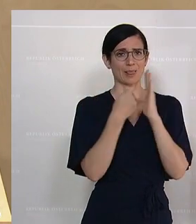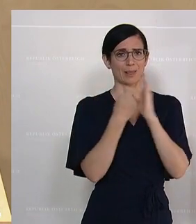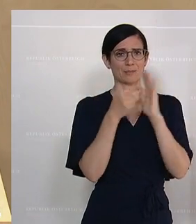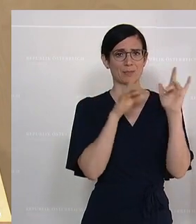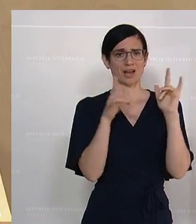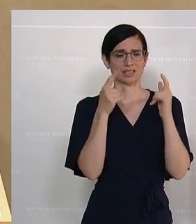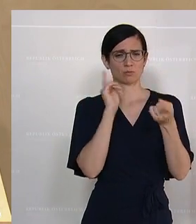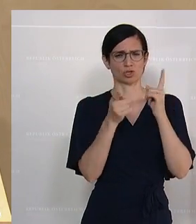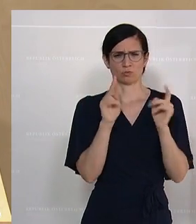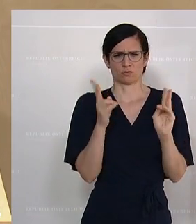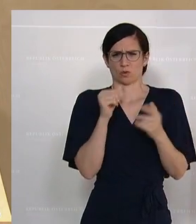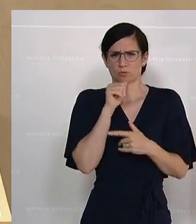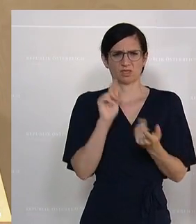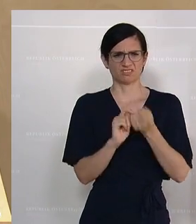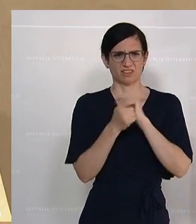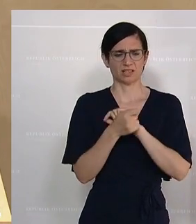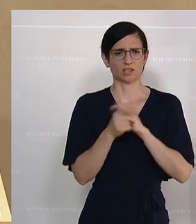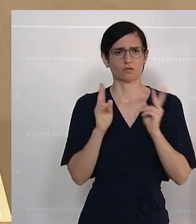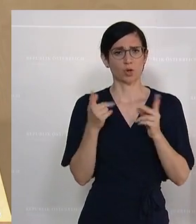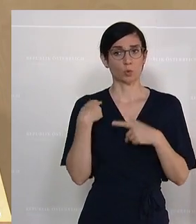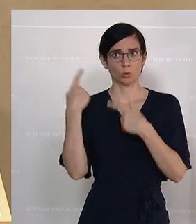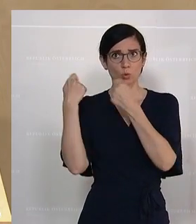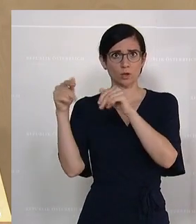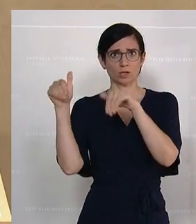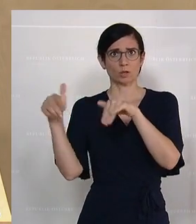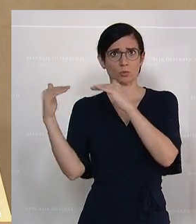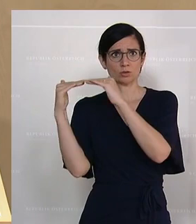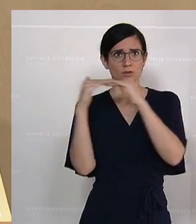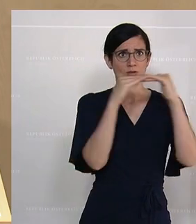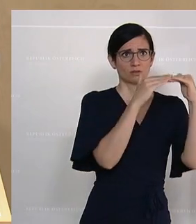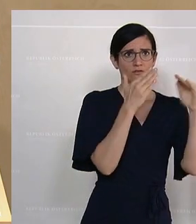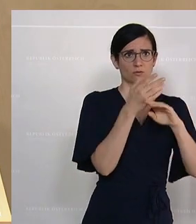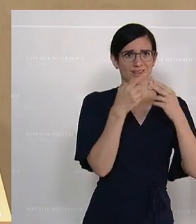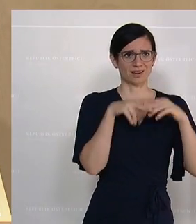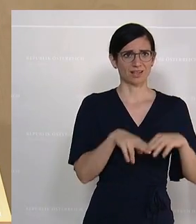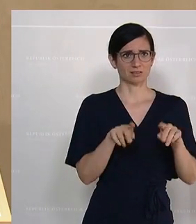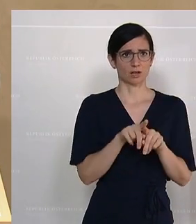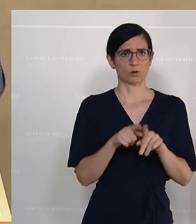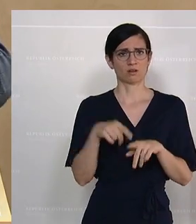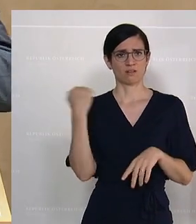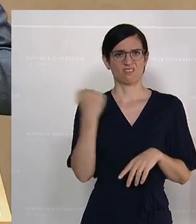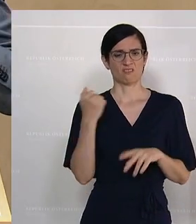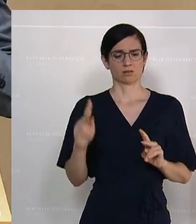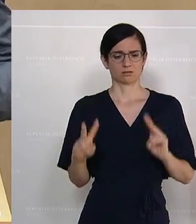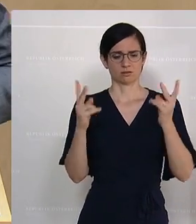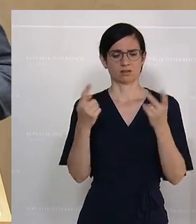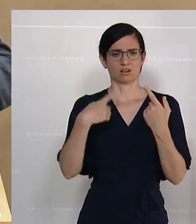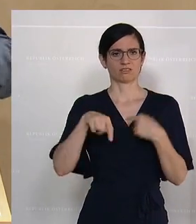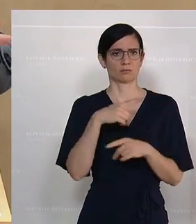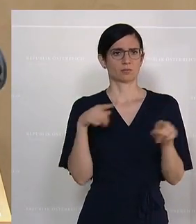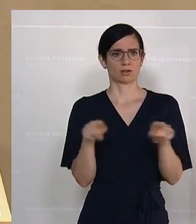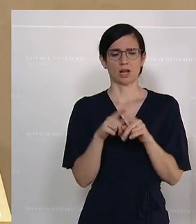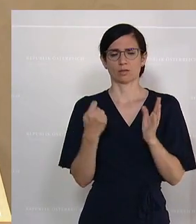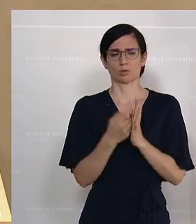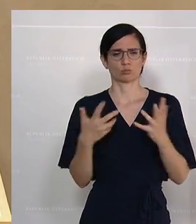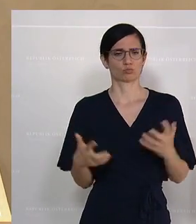kreft warum muss das da ist da für alle online den preis bestimmen jetzt unsere wasserkraftwerke produzieren immer noch um denselben preis